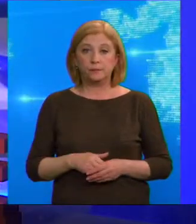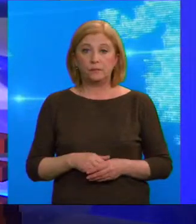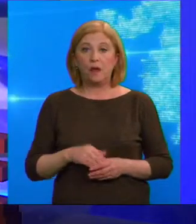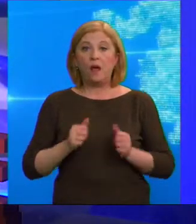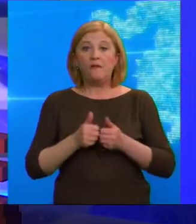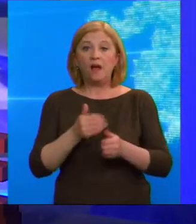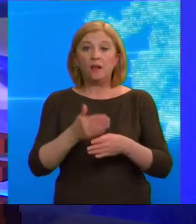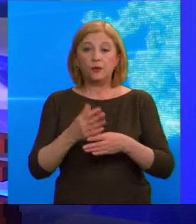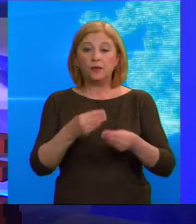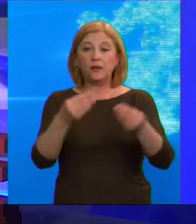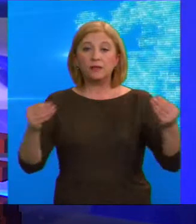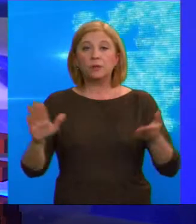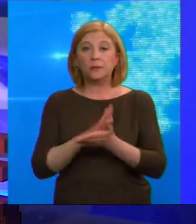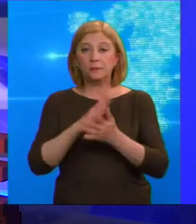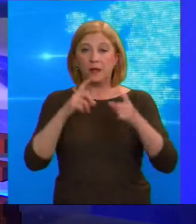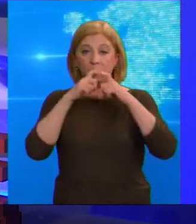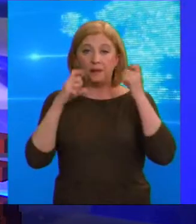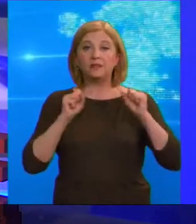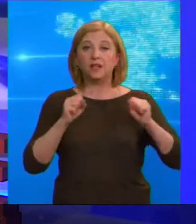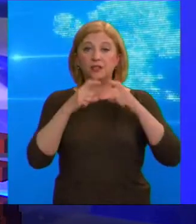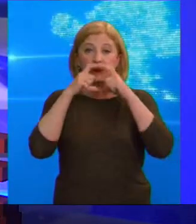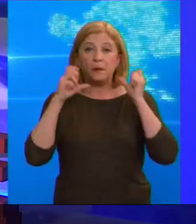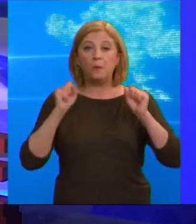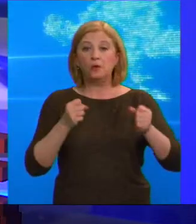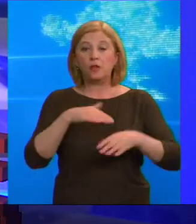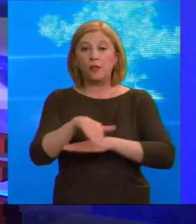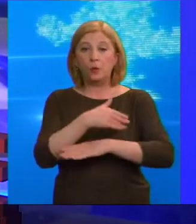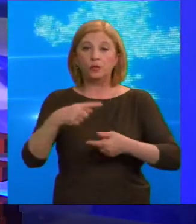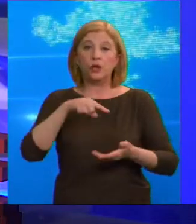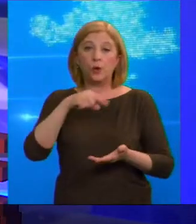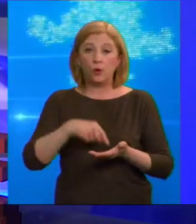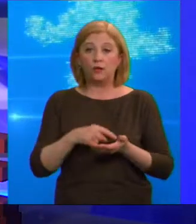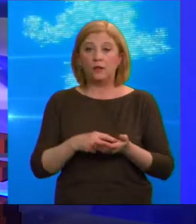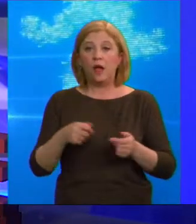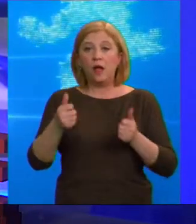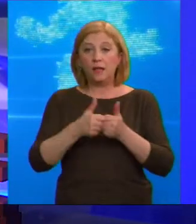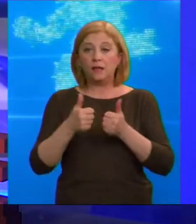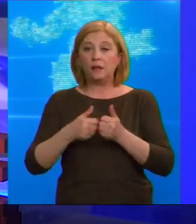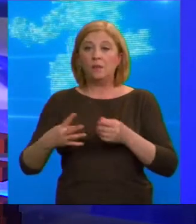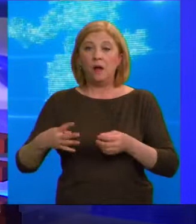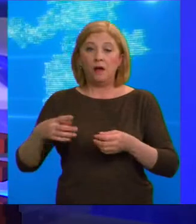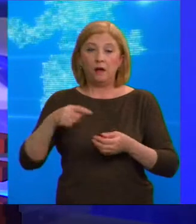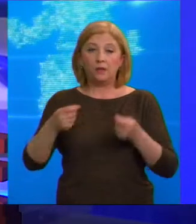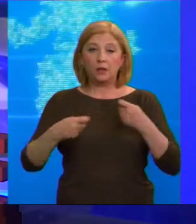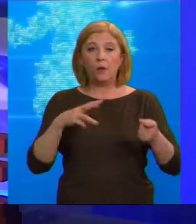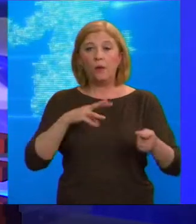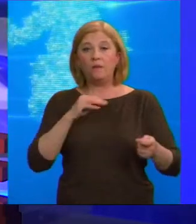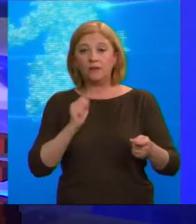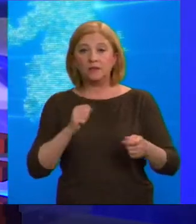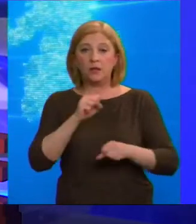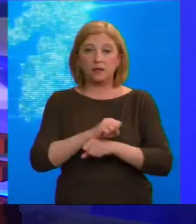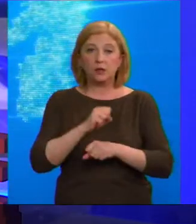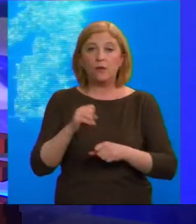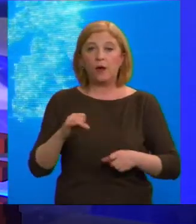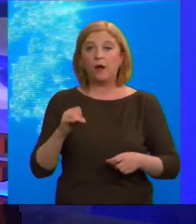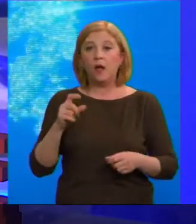Волонтеры раздают маски бесплатно. Защитные повязки можно получить на улицах города, возле торговых комплексов, на остановках, у МФЦ и на вокзале. Всего за день